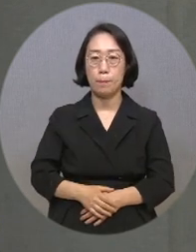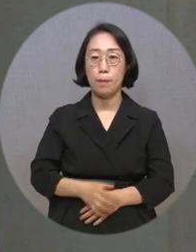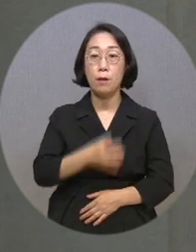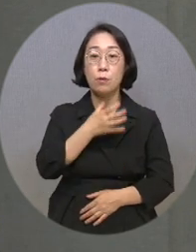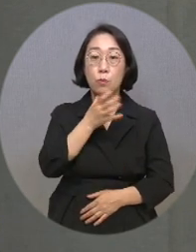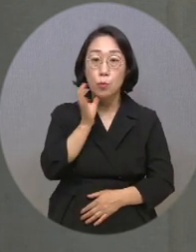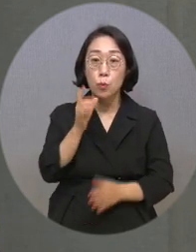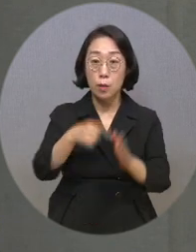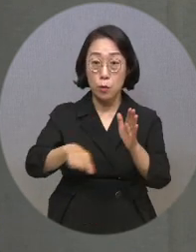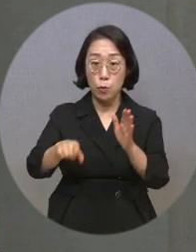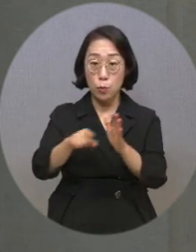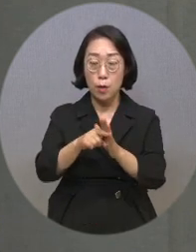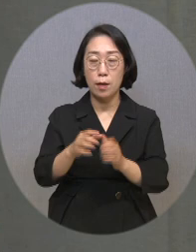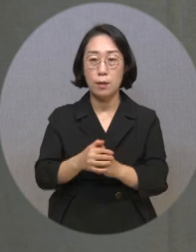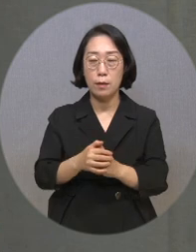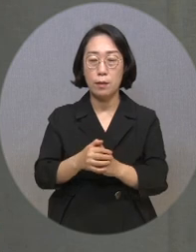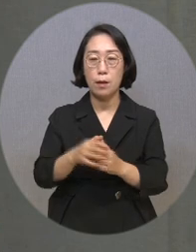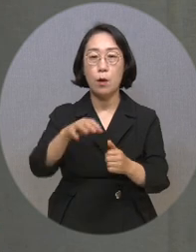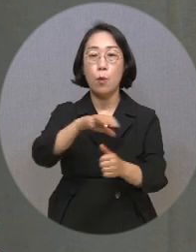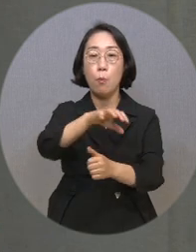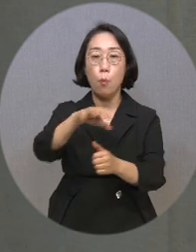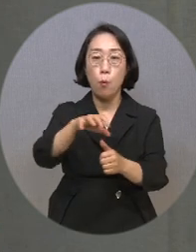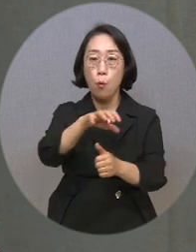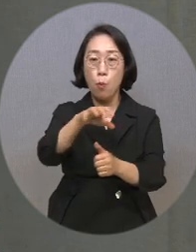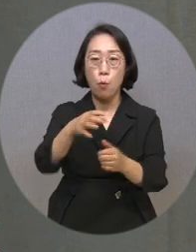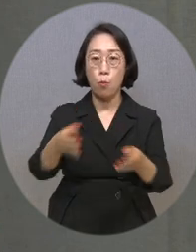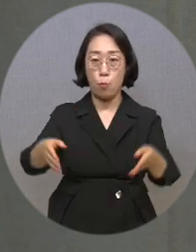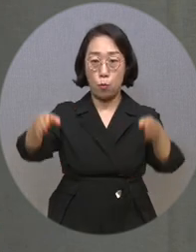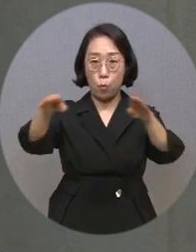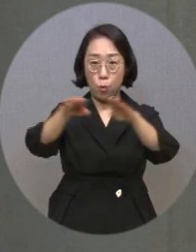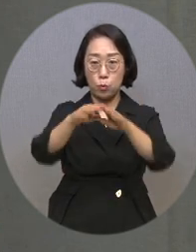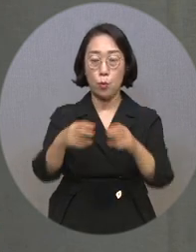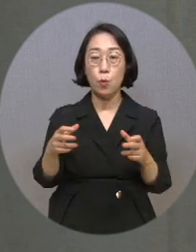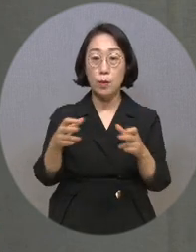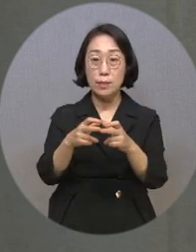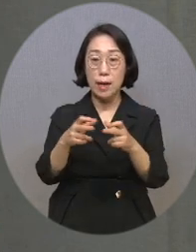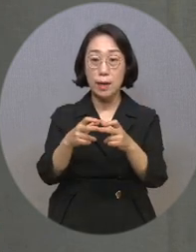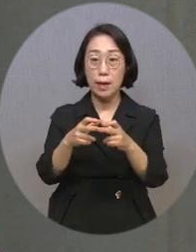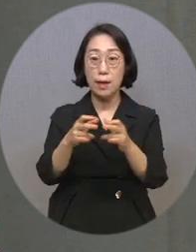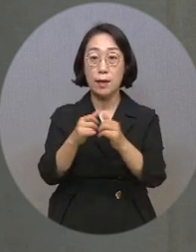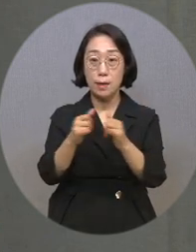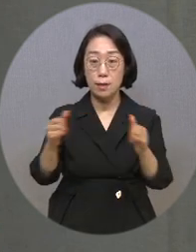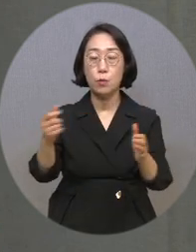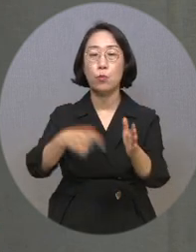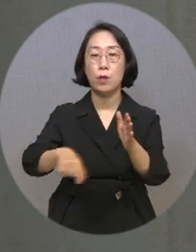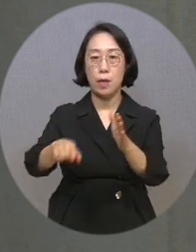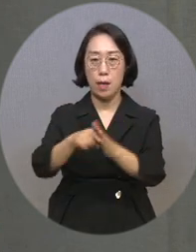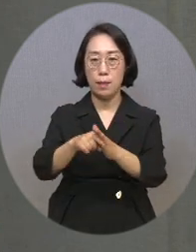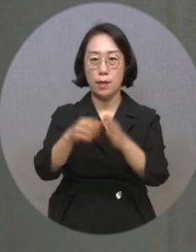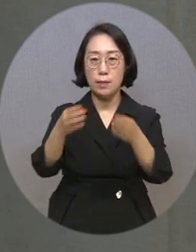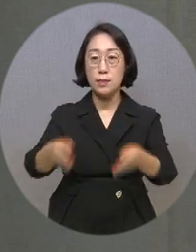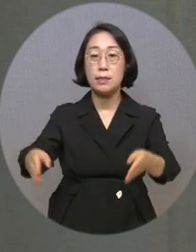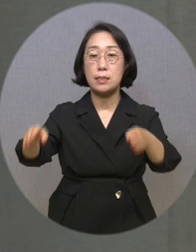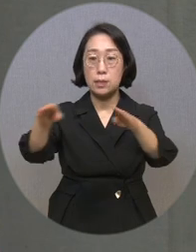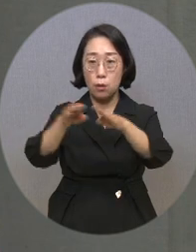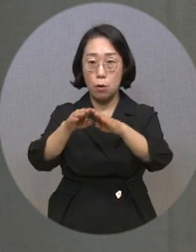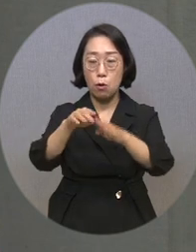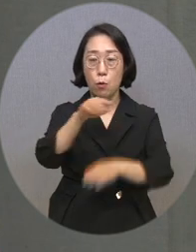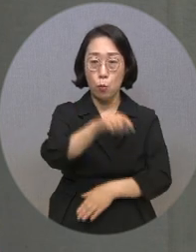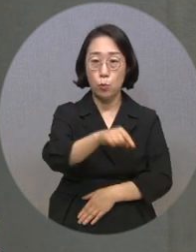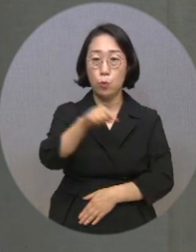노인 요양원 또 장애인들이 장애시설에 가서 생활을 하게 될